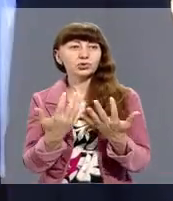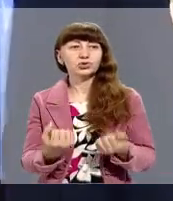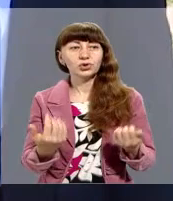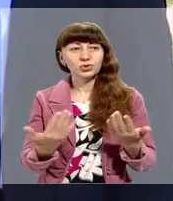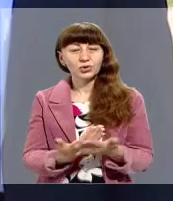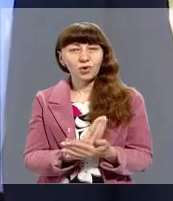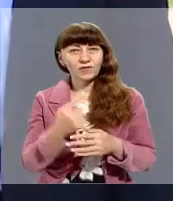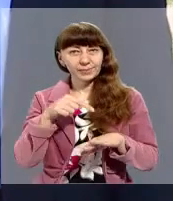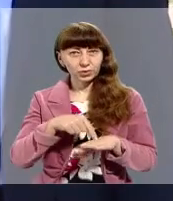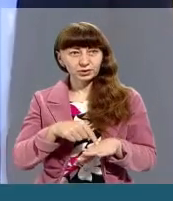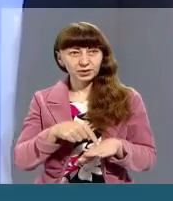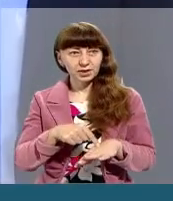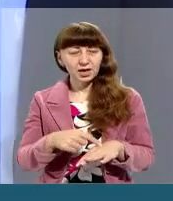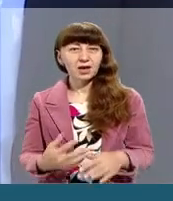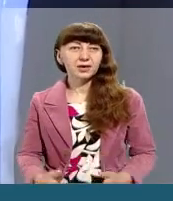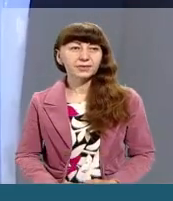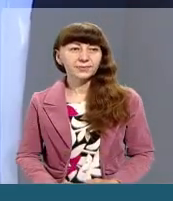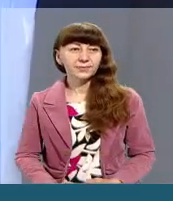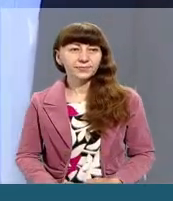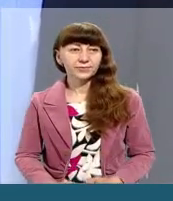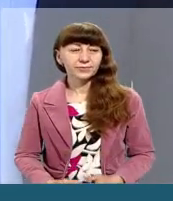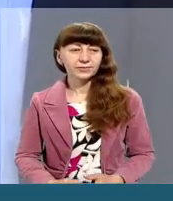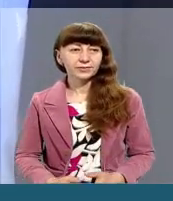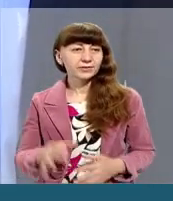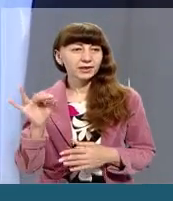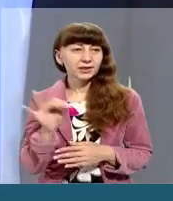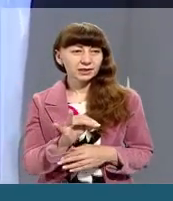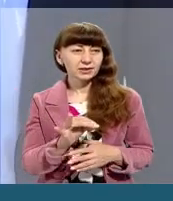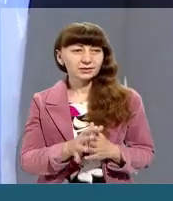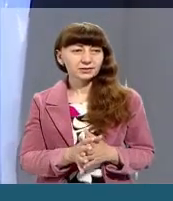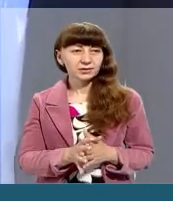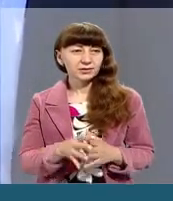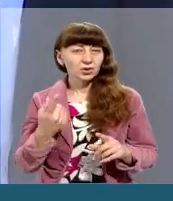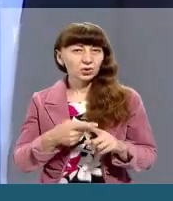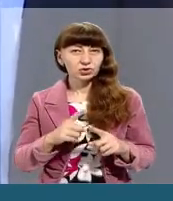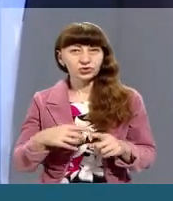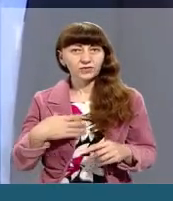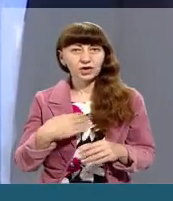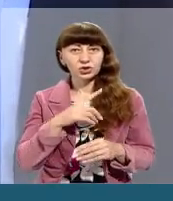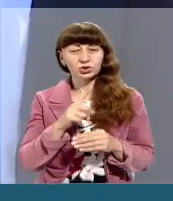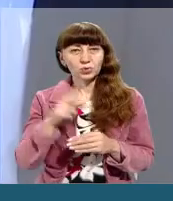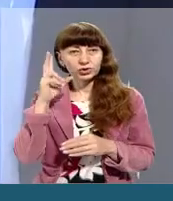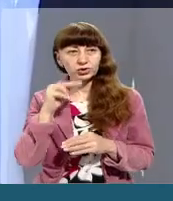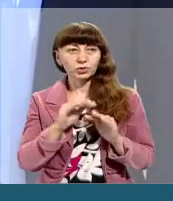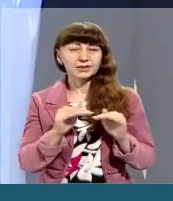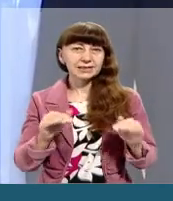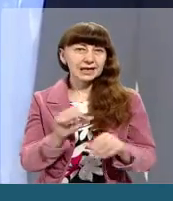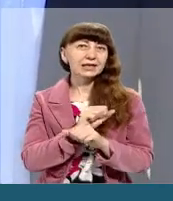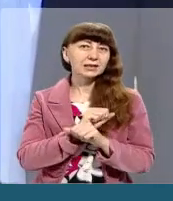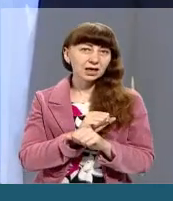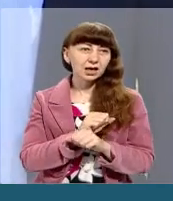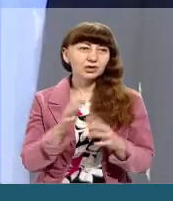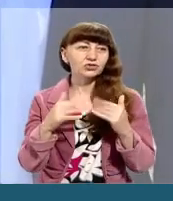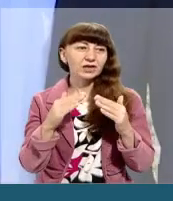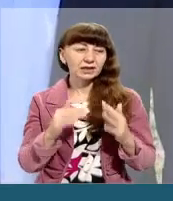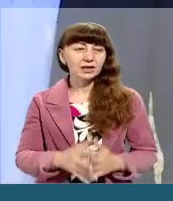новые эмоции, впечатления. И очень важно, чтобы количество детей, отдыхающих в